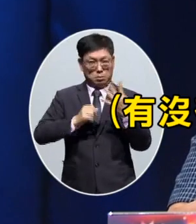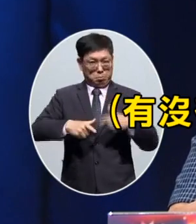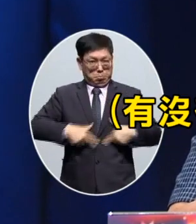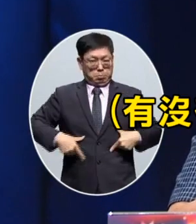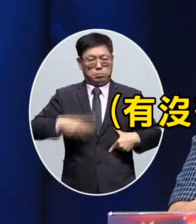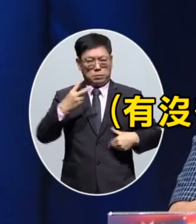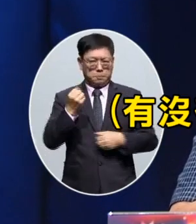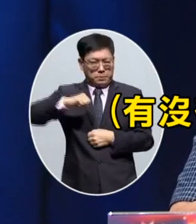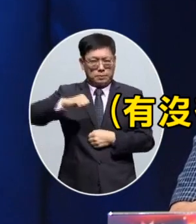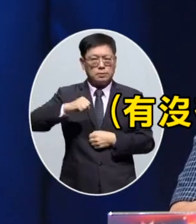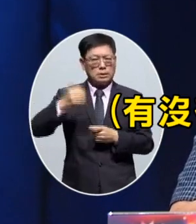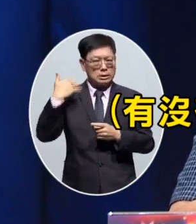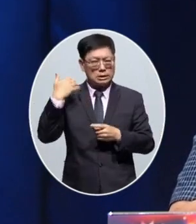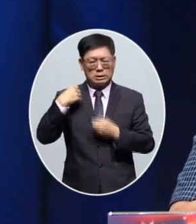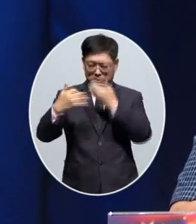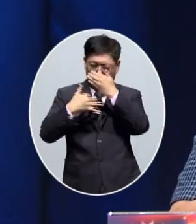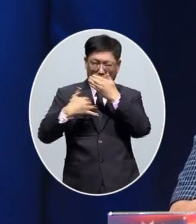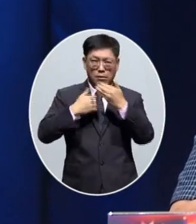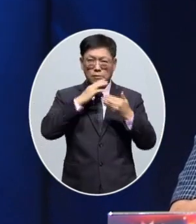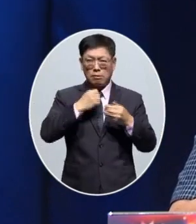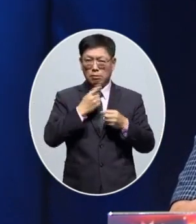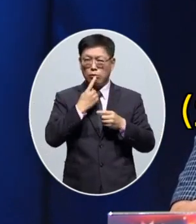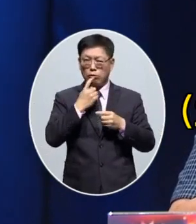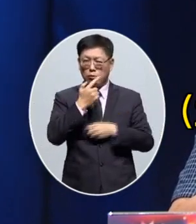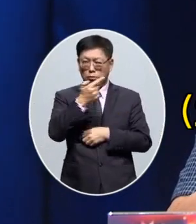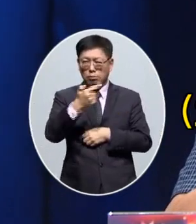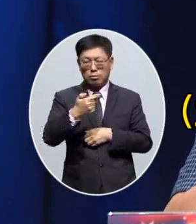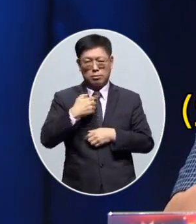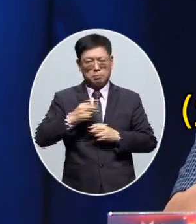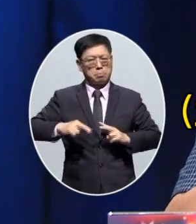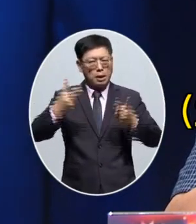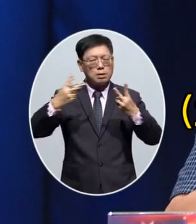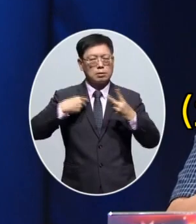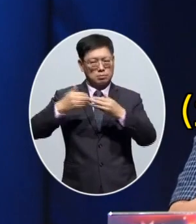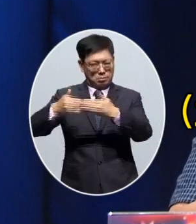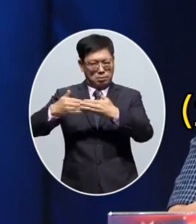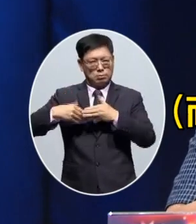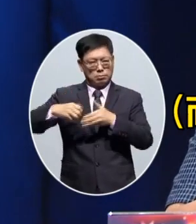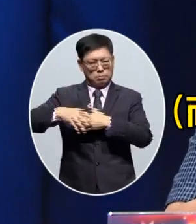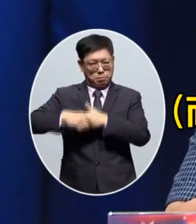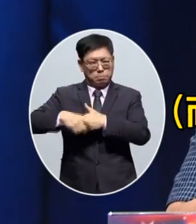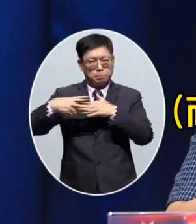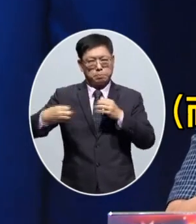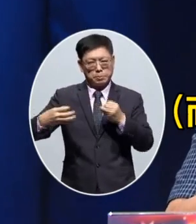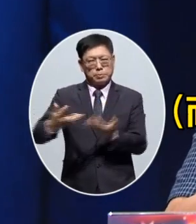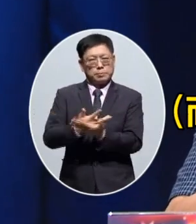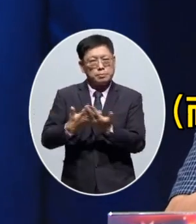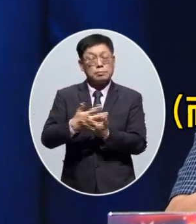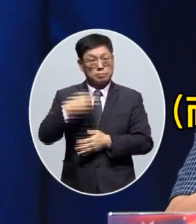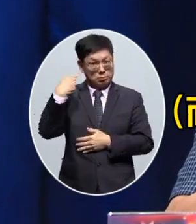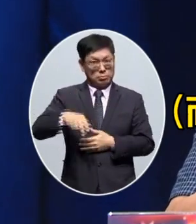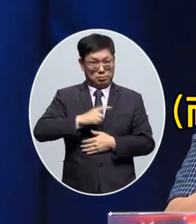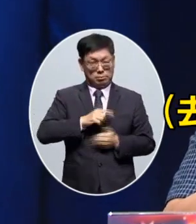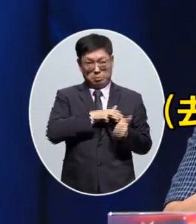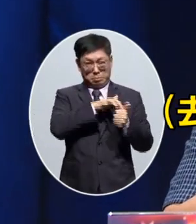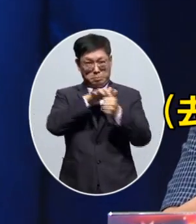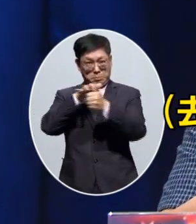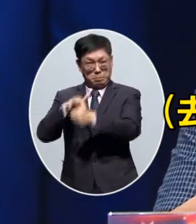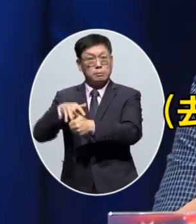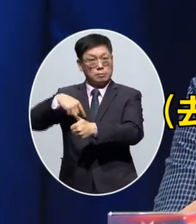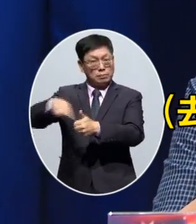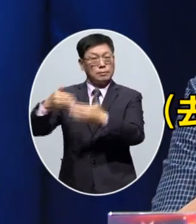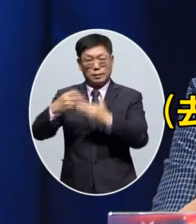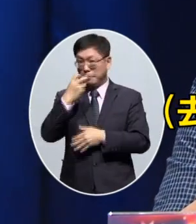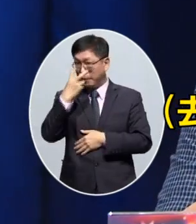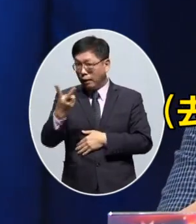胜算比较大嘛，再来江启臣嘛，那总而言之就不会是张亚中。所以把这边当成是聆听或了解以及尊重张亚中老